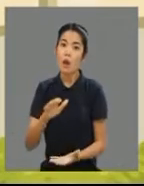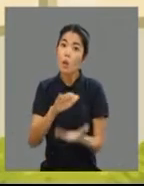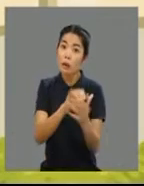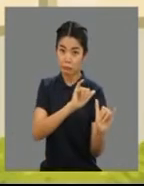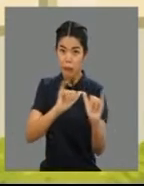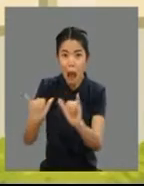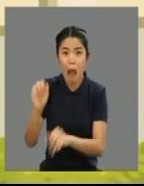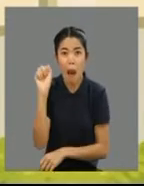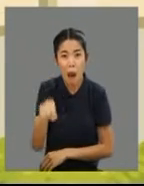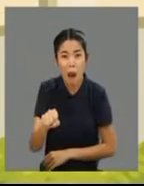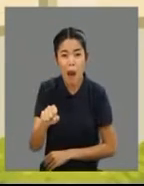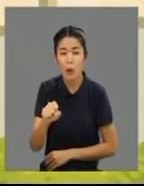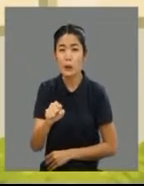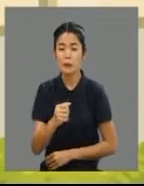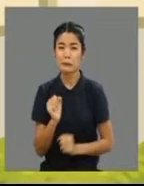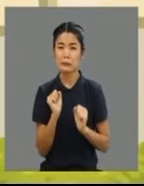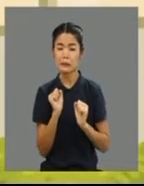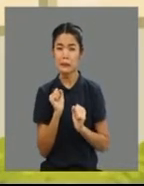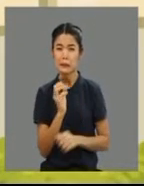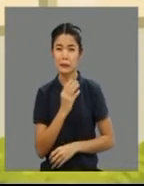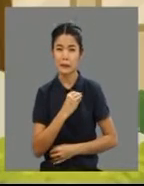หนีเลยเ